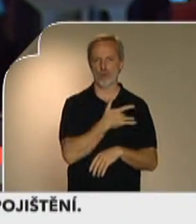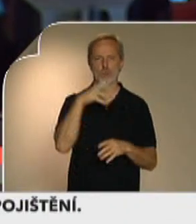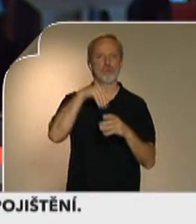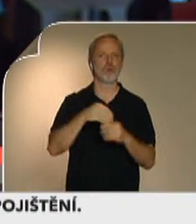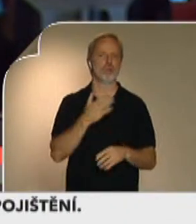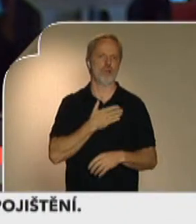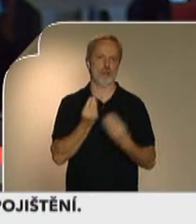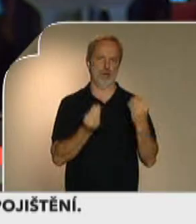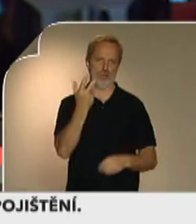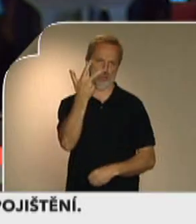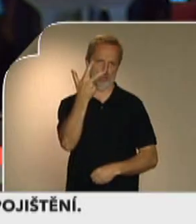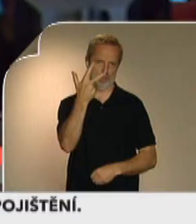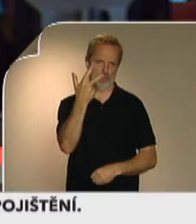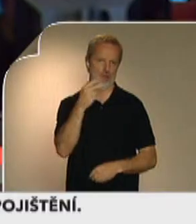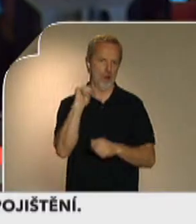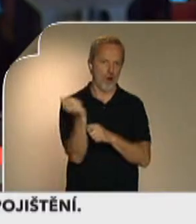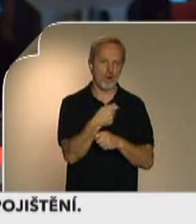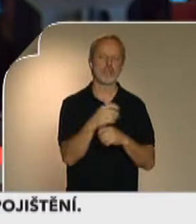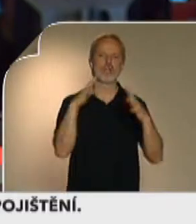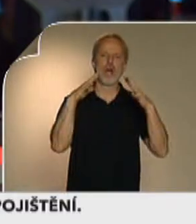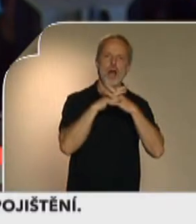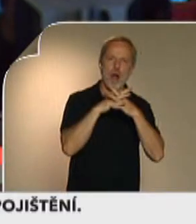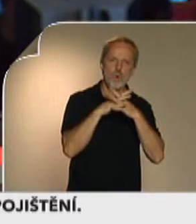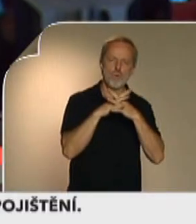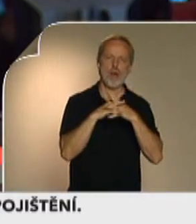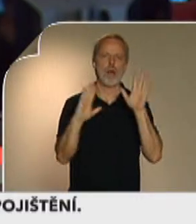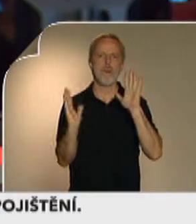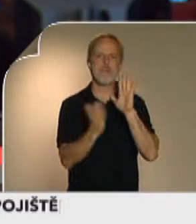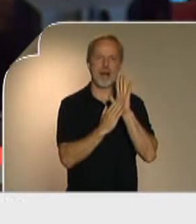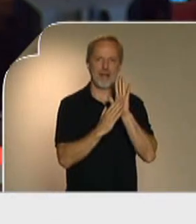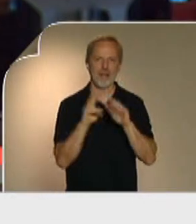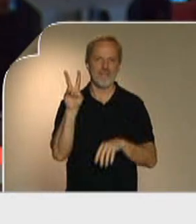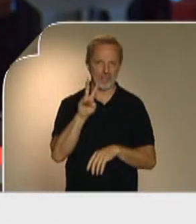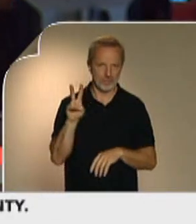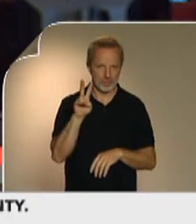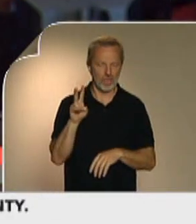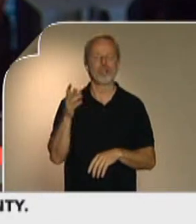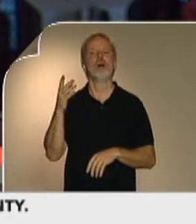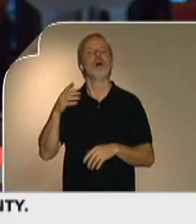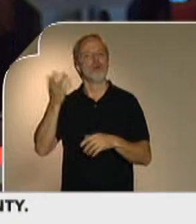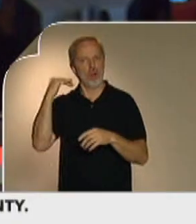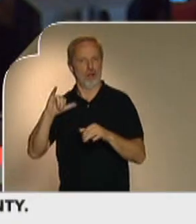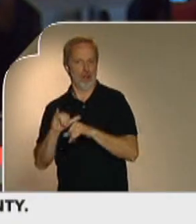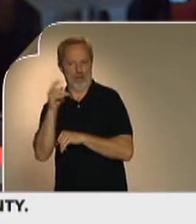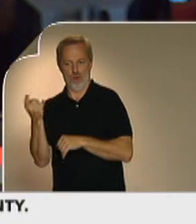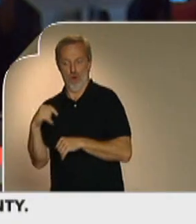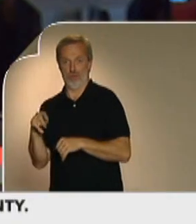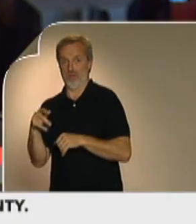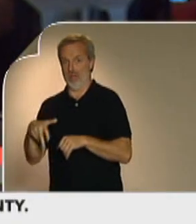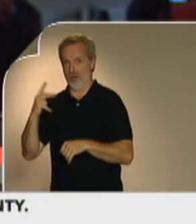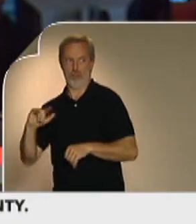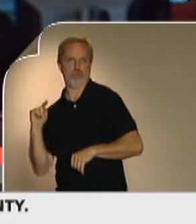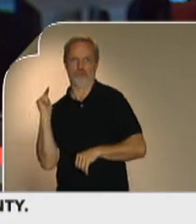Josefa Vašíčka. Jsou na seznamu obětí zveřejněném ruskými médii. Stroj mířil do Běloruska, cestovali s ním hokejisti týmu Lokomotiv